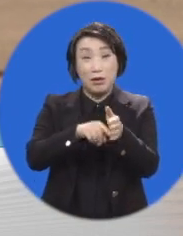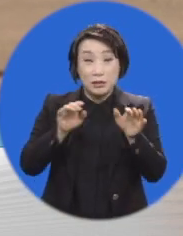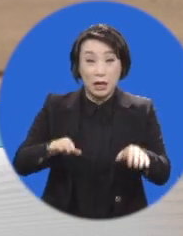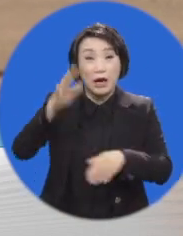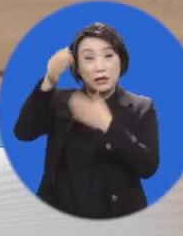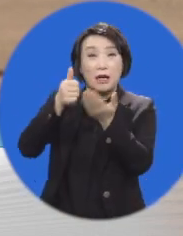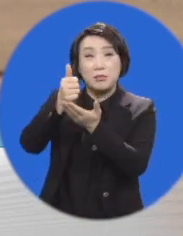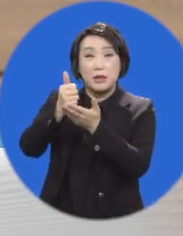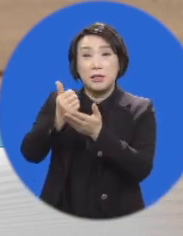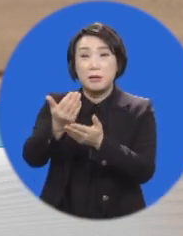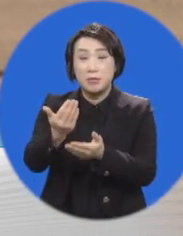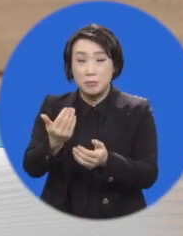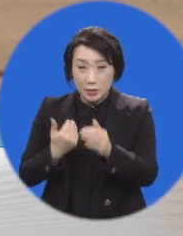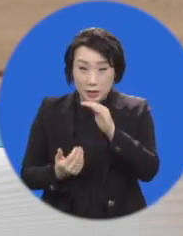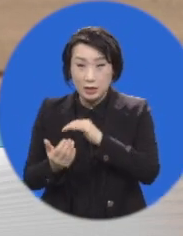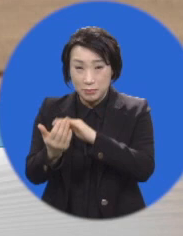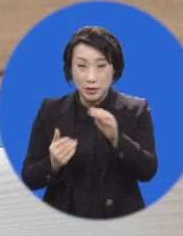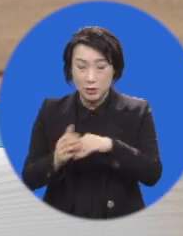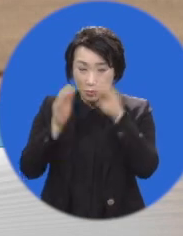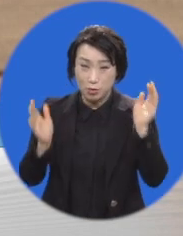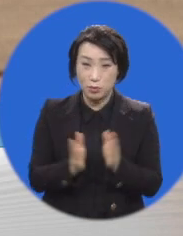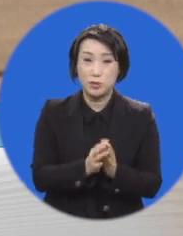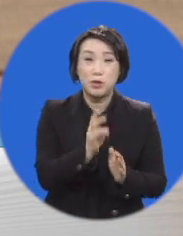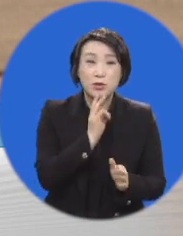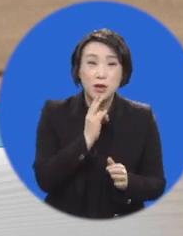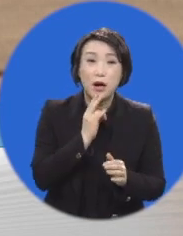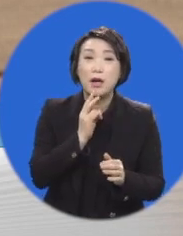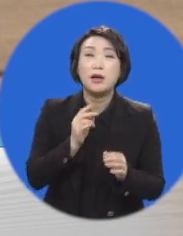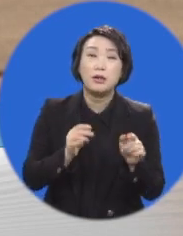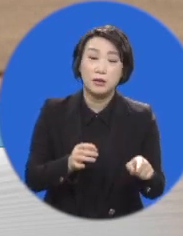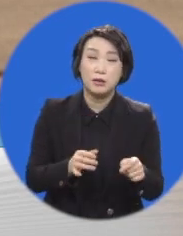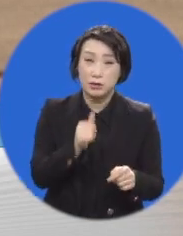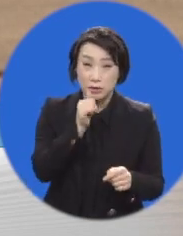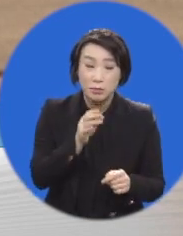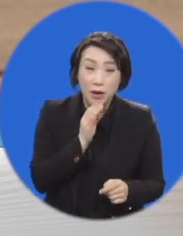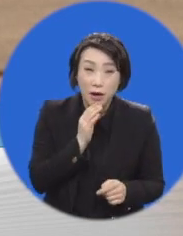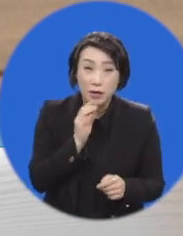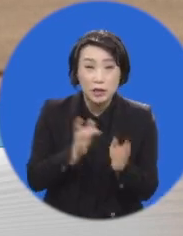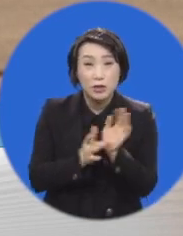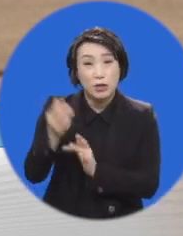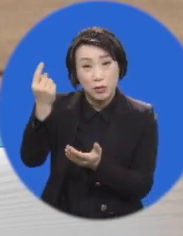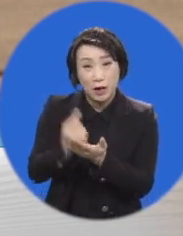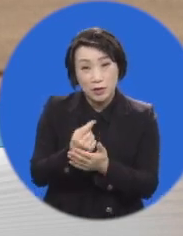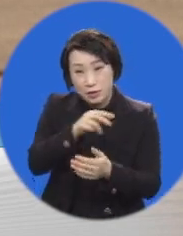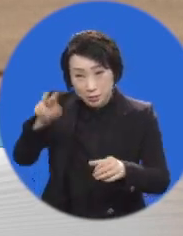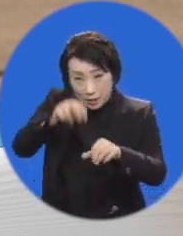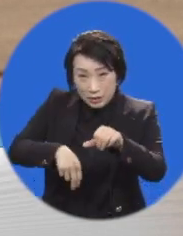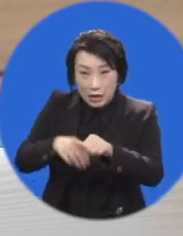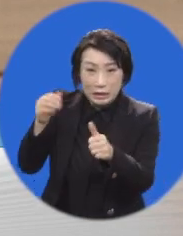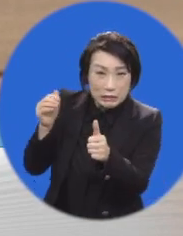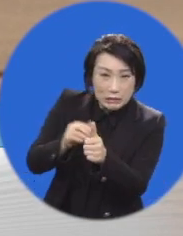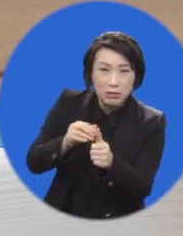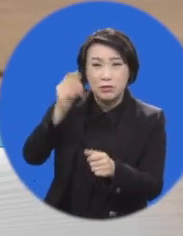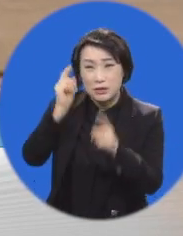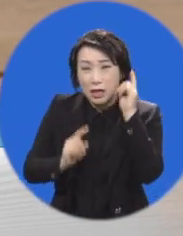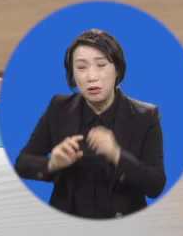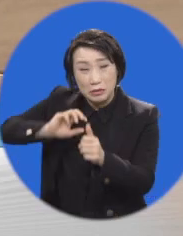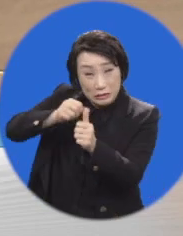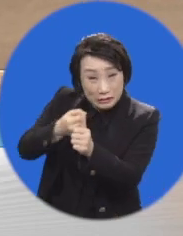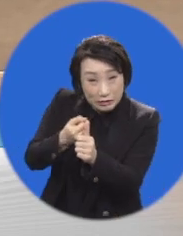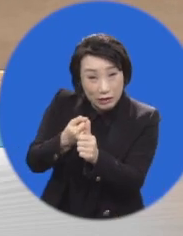하나님이 미리 말씀으로 선지자에게 주신 말씀. 찔리고 상하고